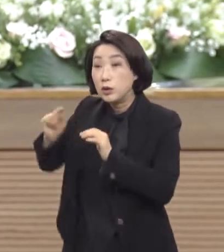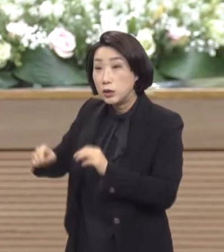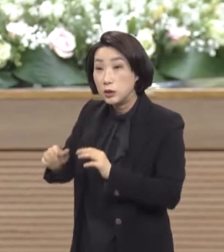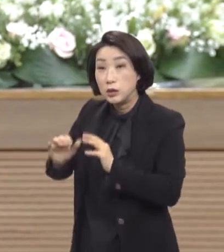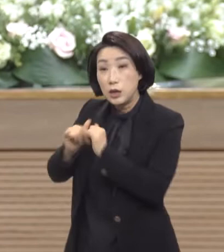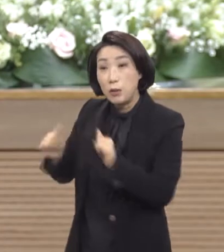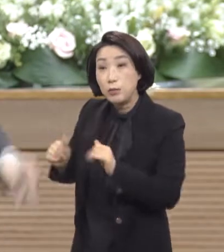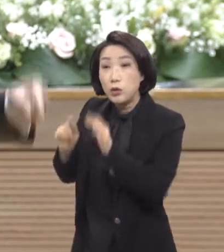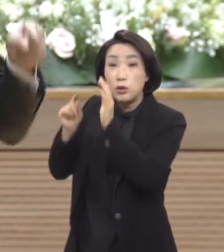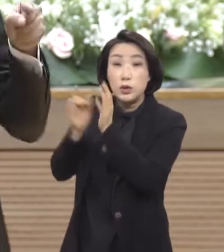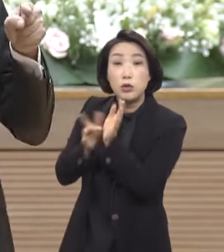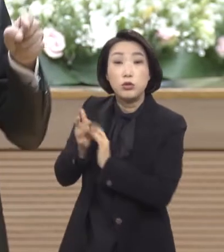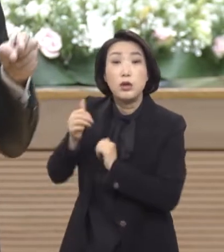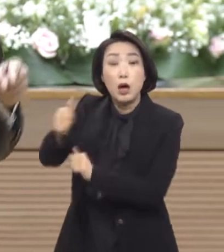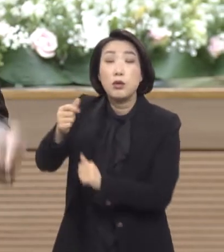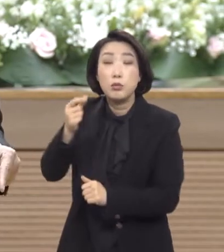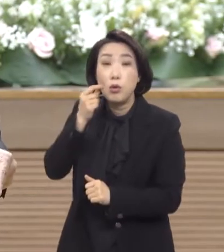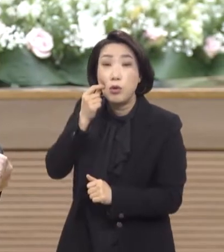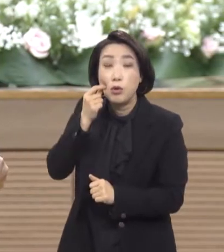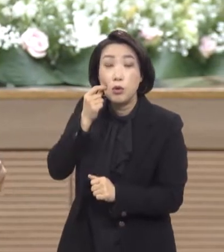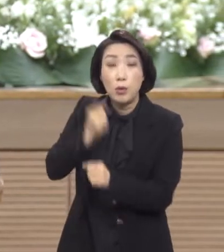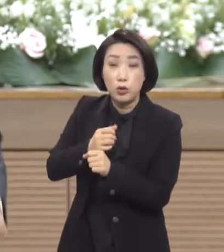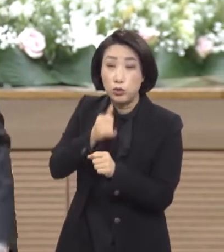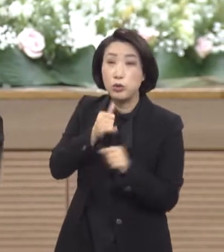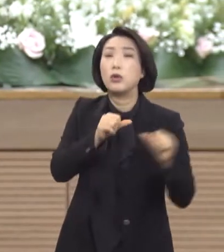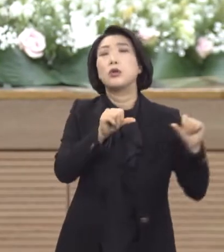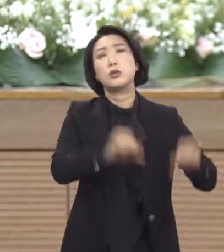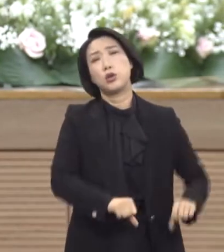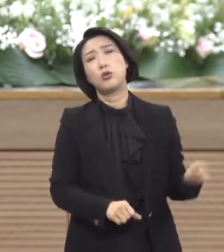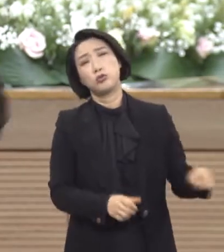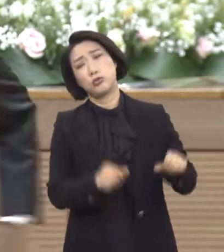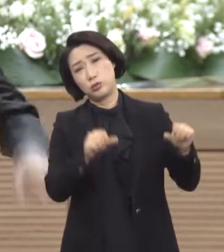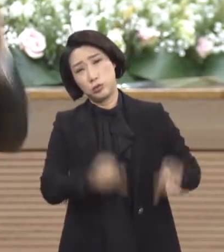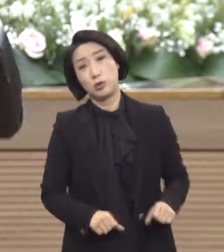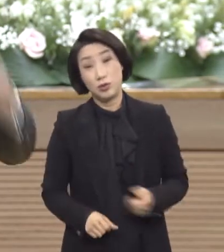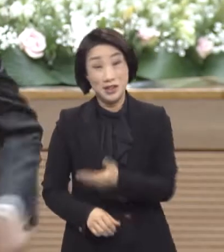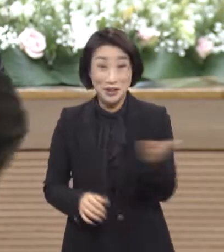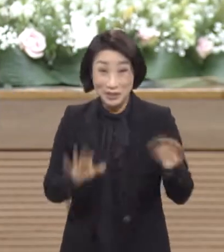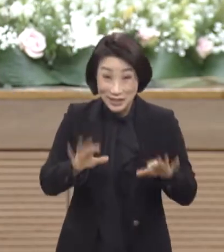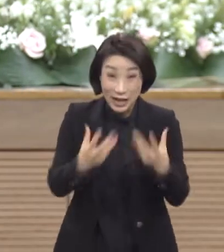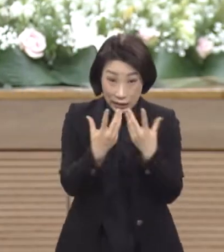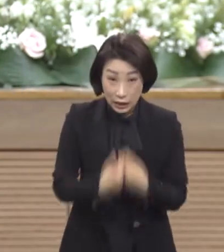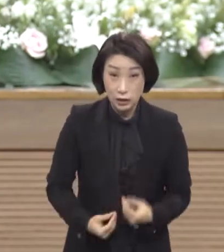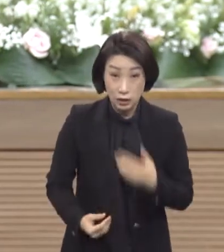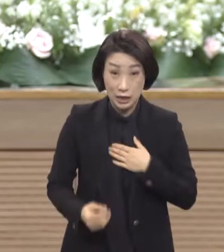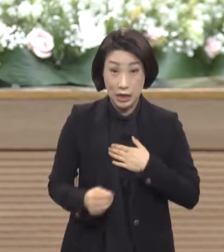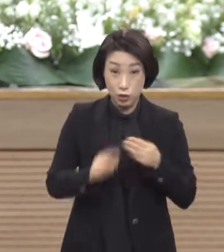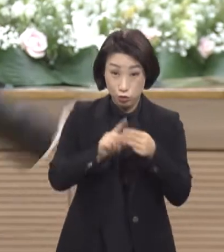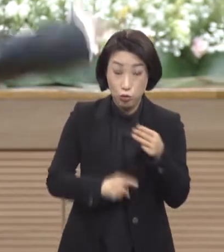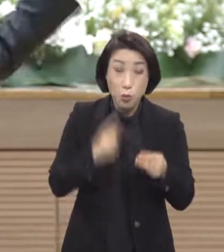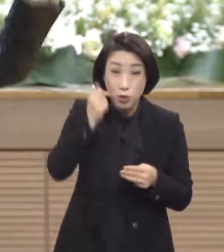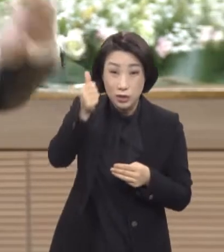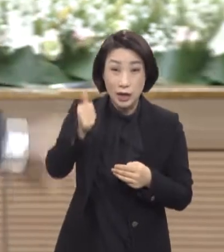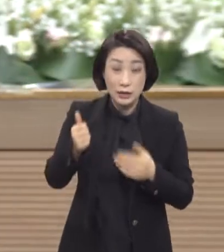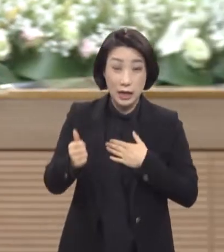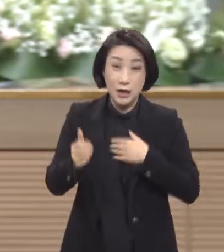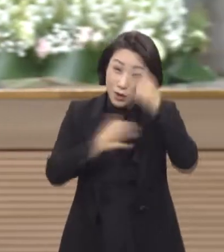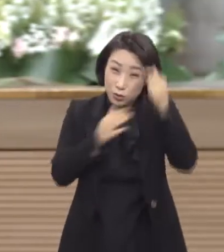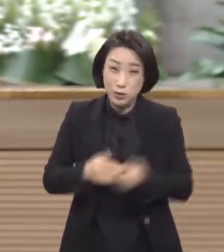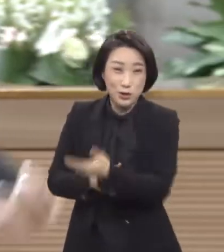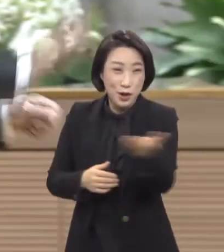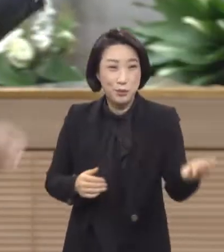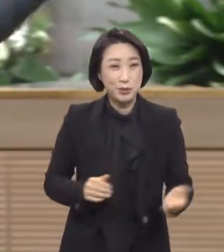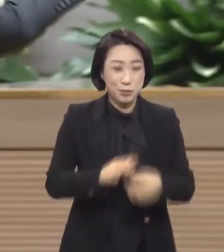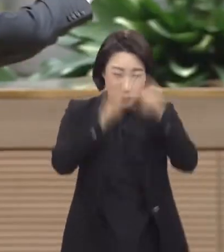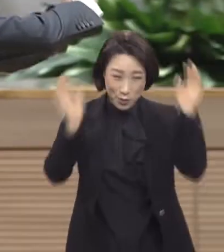만들고. 이런 저주가 어딨냐 그 말이에요. 저주가. 만약 윤석전 목사가 성도 여러분